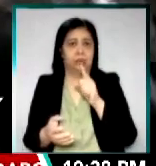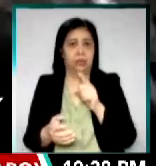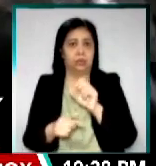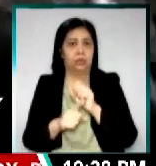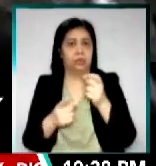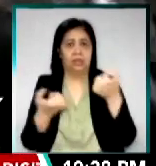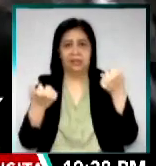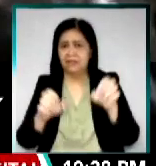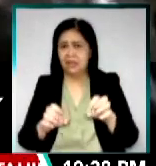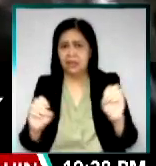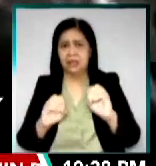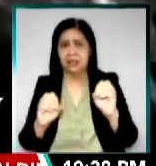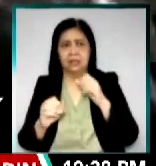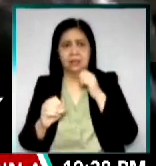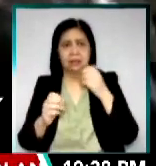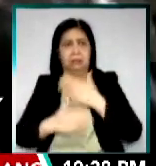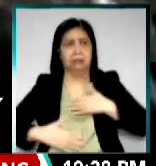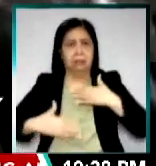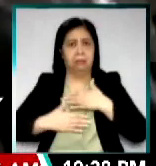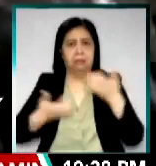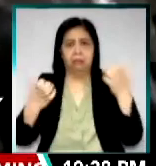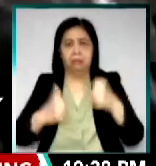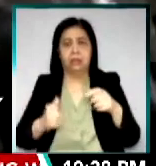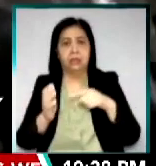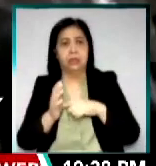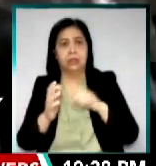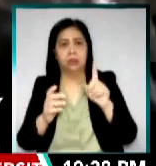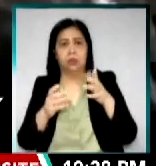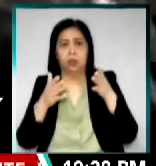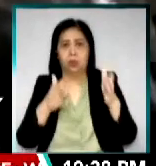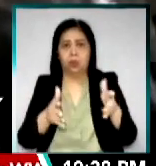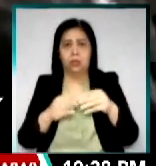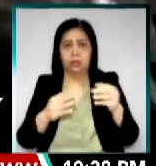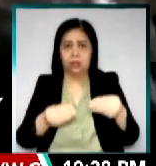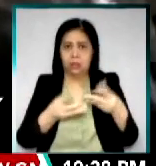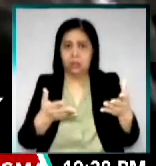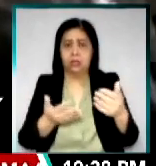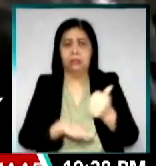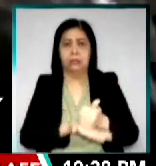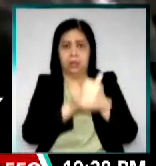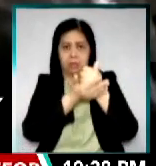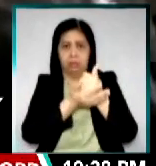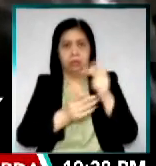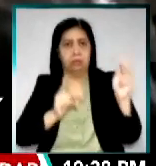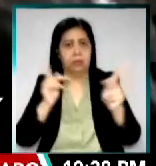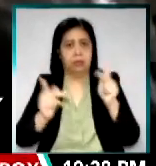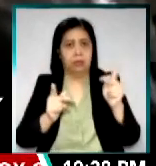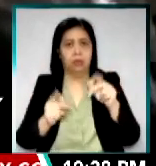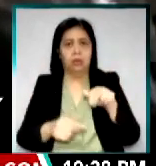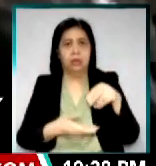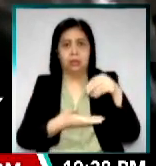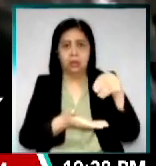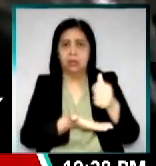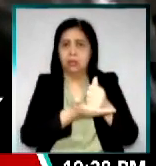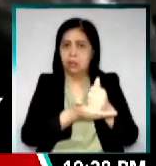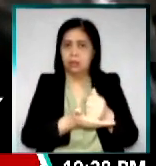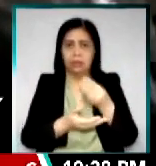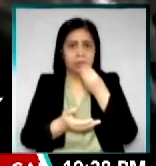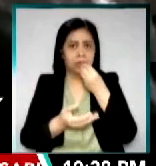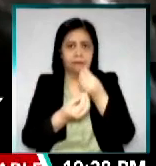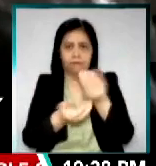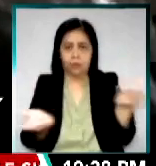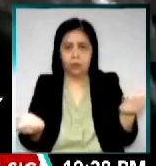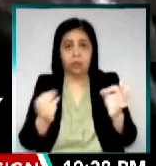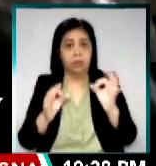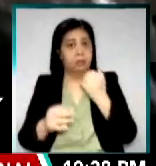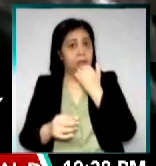a recreational event. This is one way of giving help sa tao. Ito po ay ayuda. Ito ay pagbibigay po ng pagkain. Kung nagkamali man